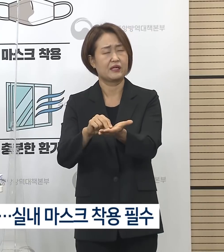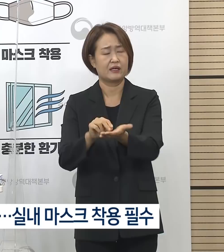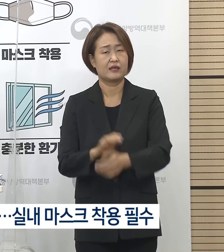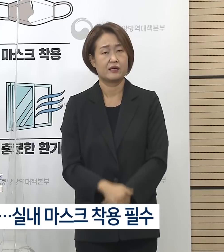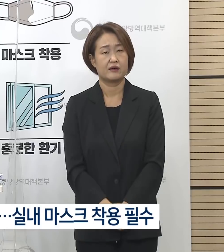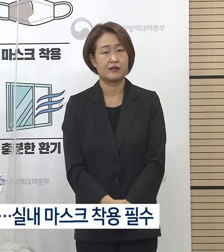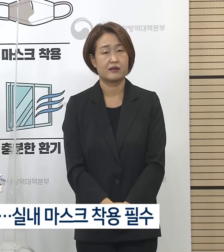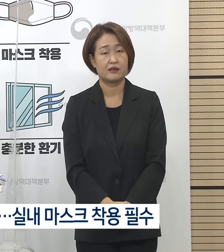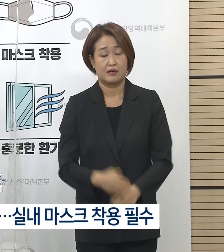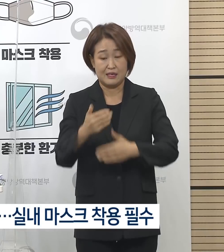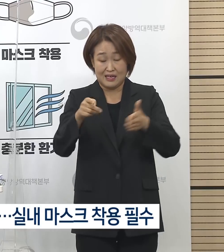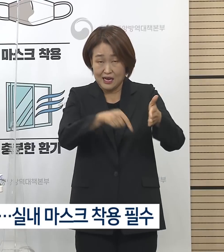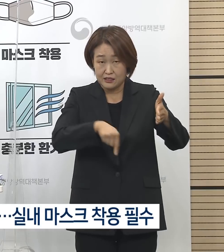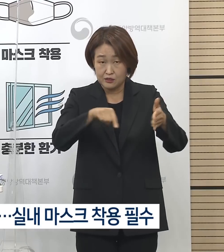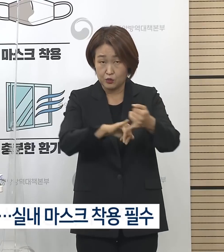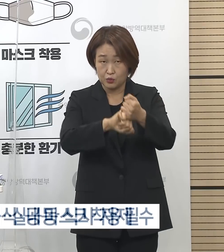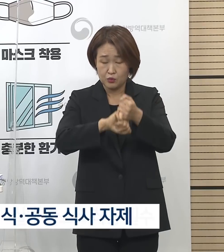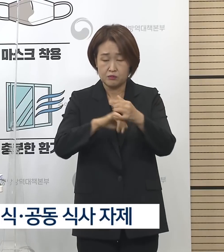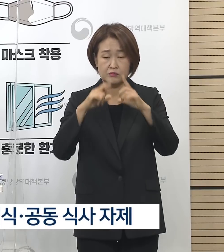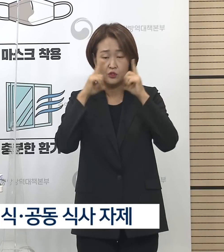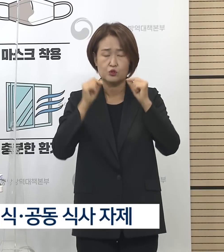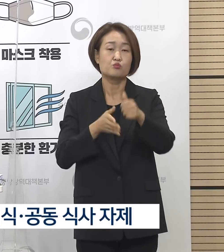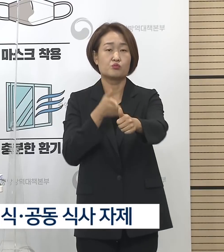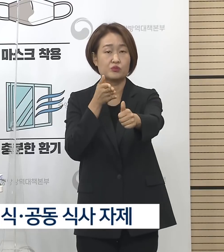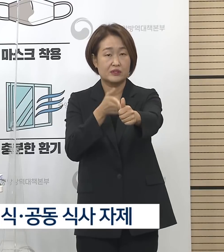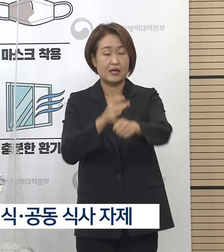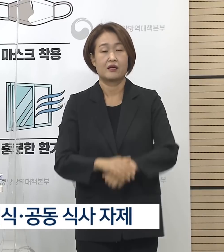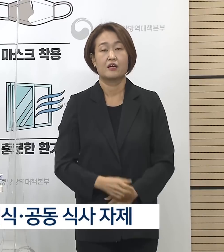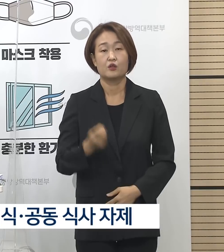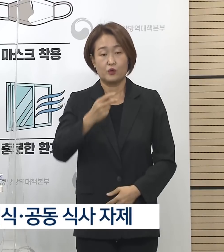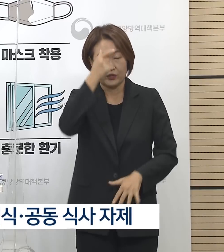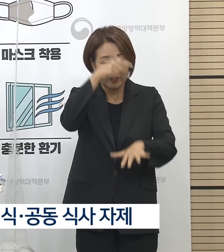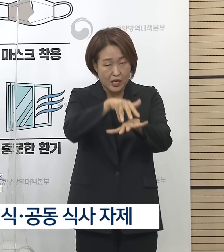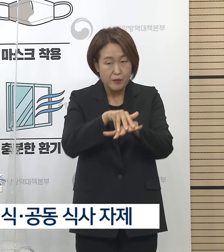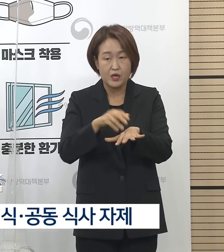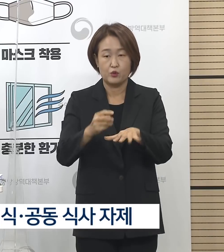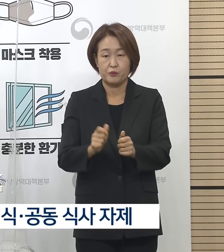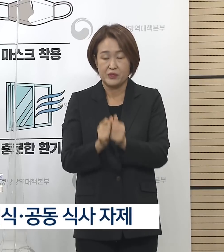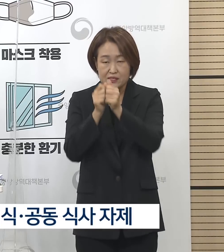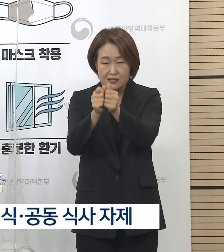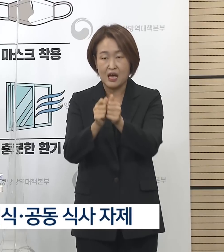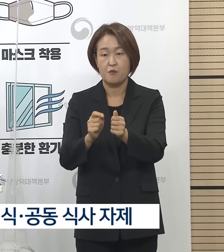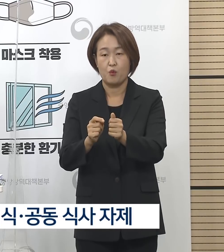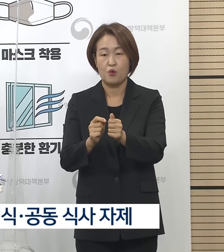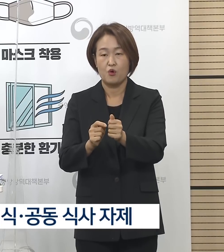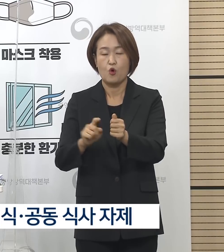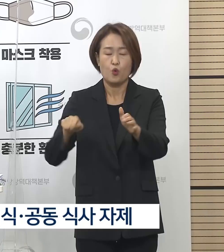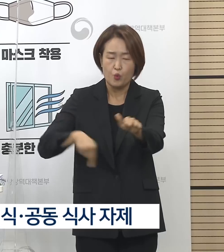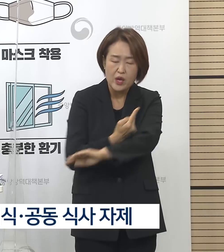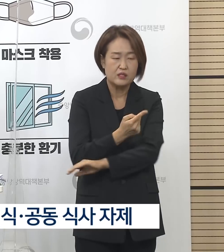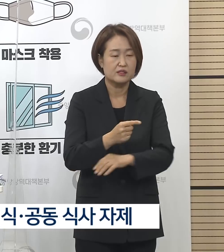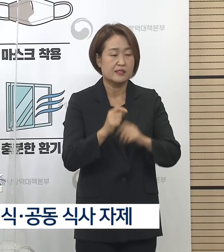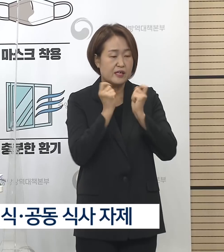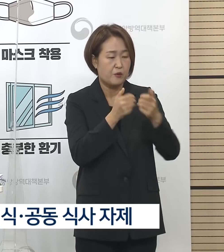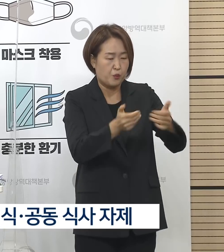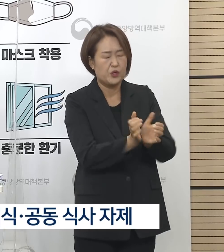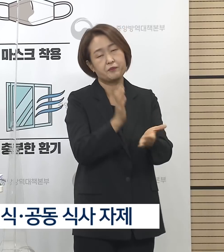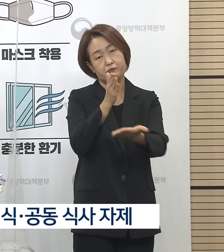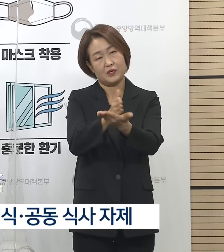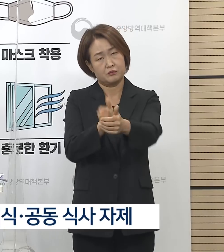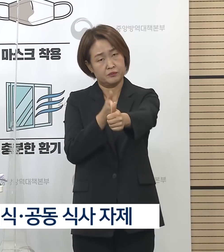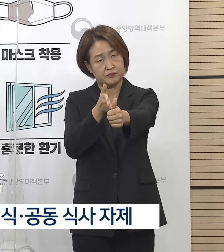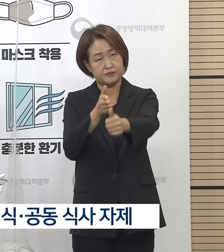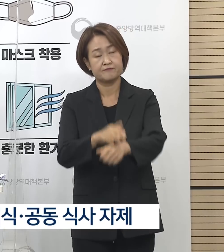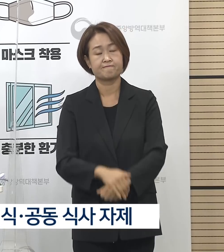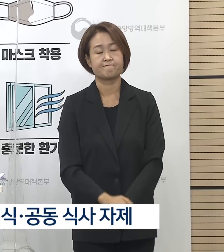실내에서는 반드시 마스크를 착용해 주시고 정규, 종교 행사 외에 소모임 또는 식사는 자제해 주시기를 요청을